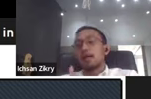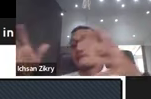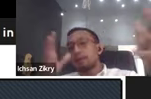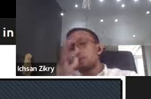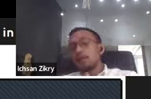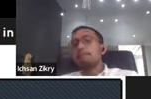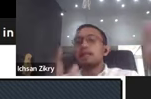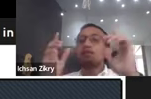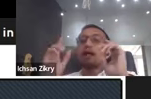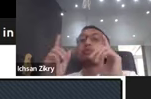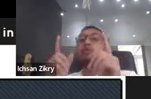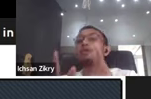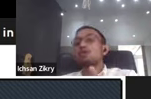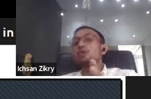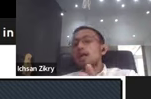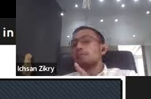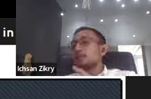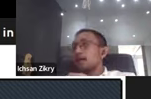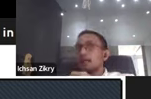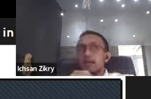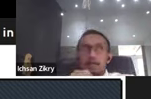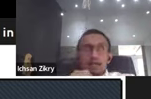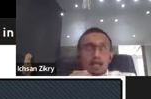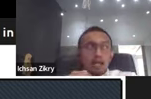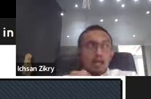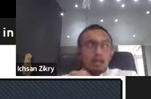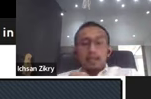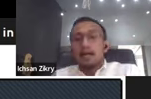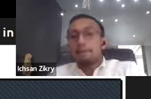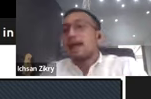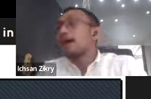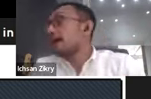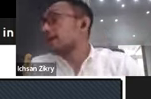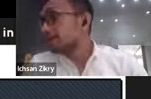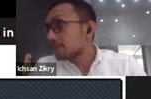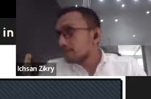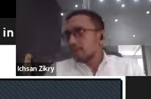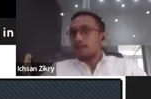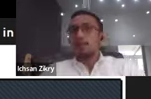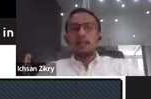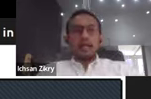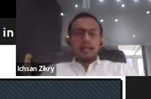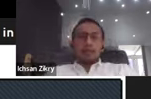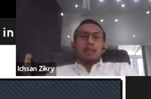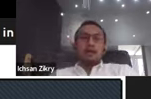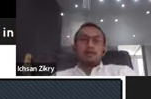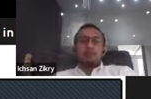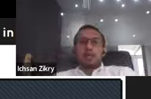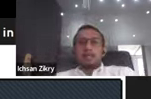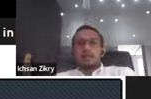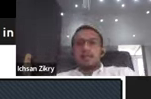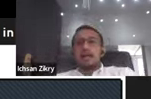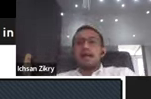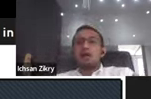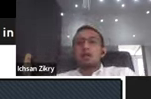untuk meninggalkan dan memasuki tempat, itu hanya untuk kalau misalnya tertangkap tangan. Lihat di